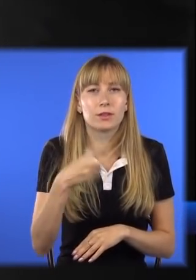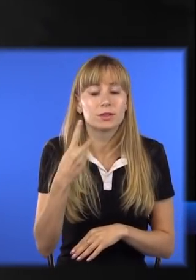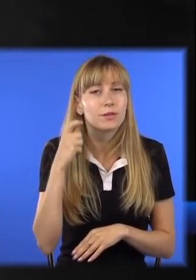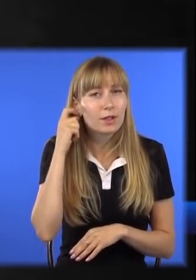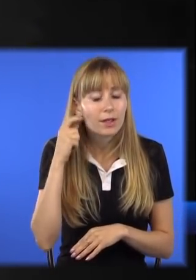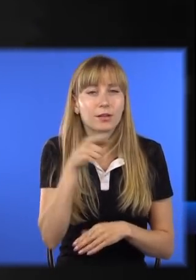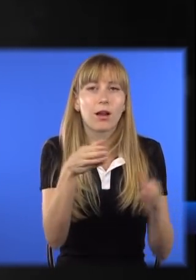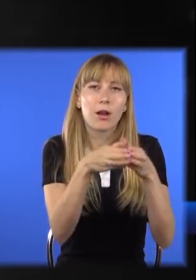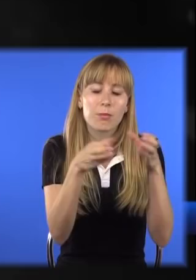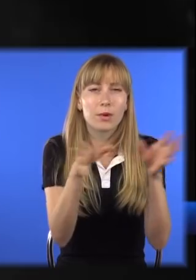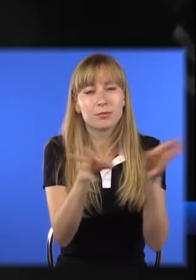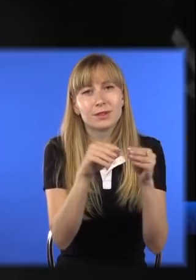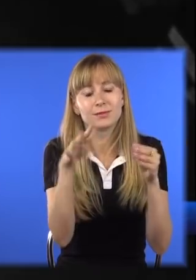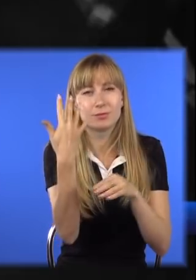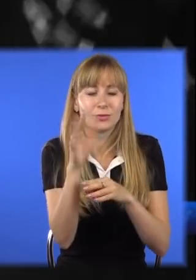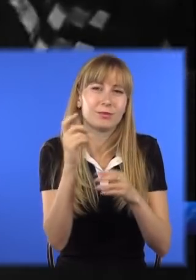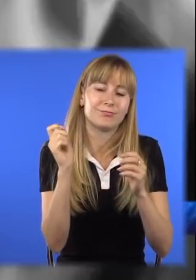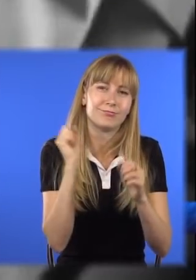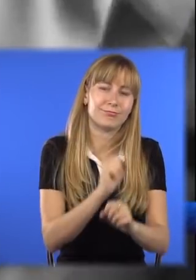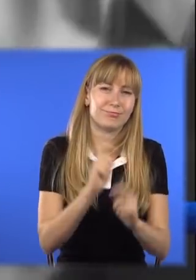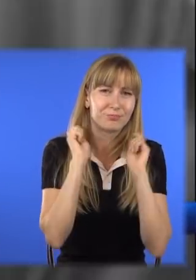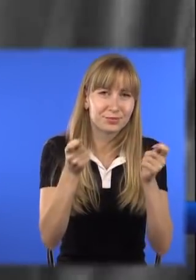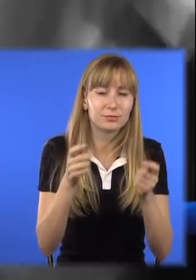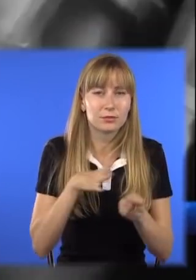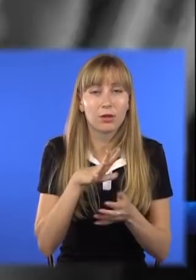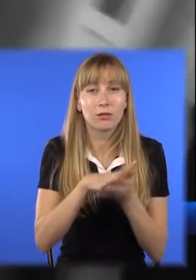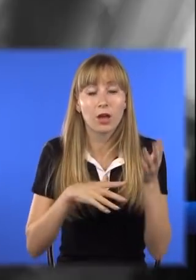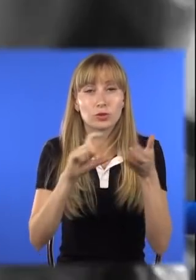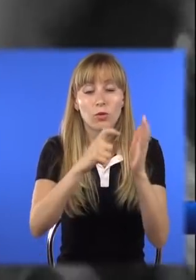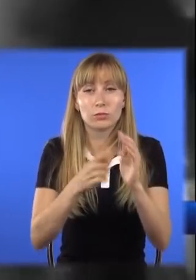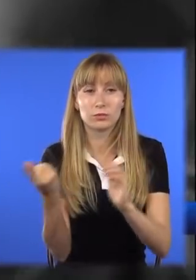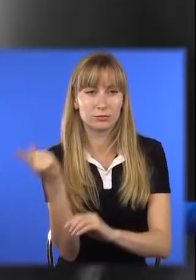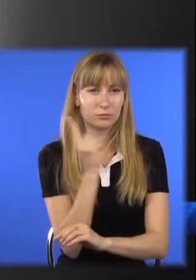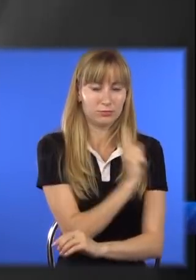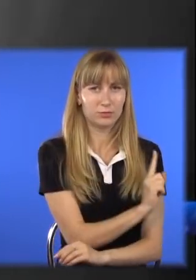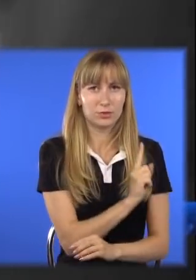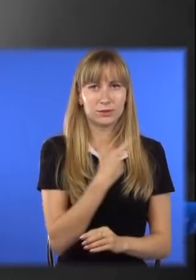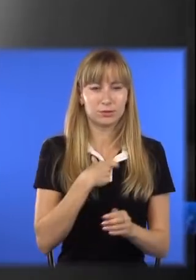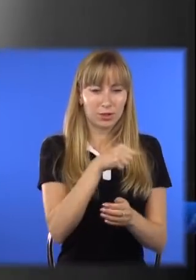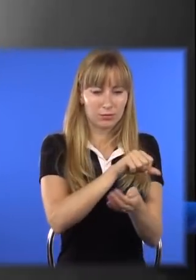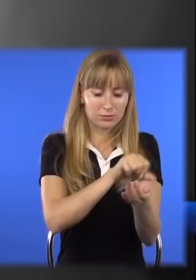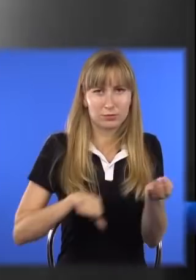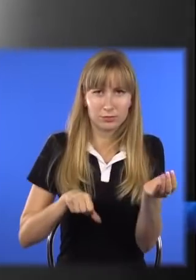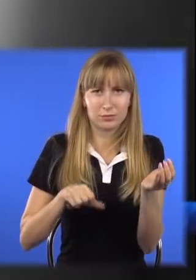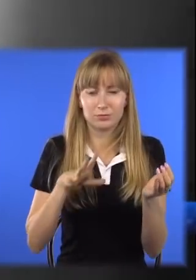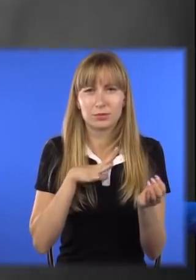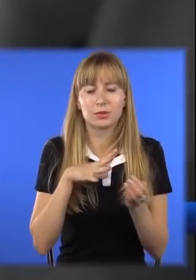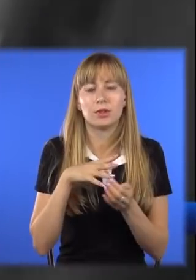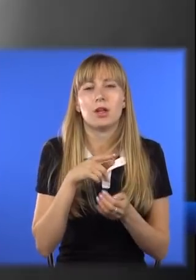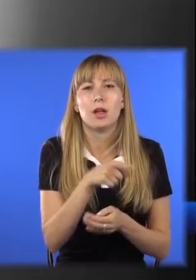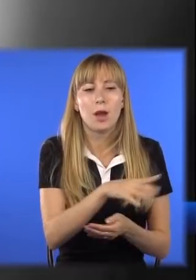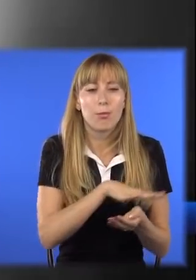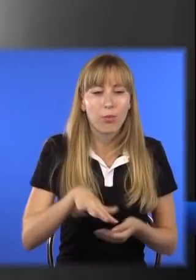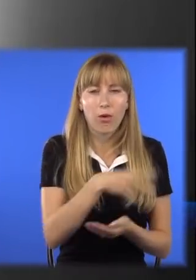та порізала собі вени. Її знайшли на підлозі у непритомному стані. На місце події прибув екіпаж патрульної